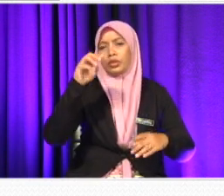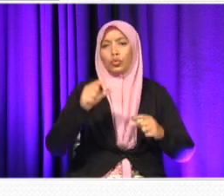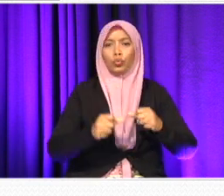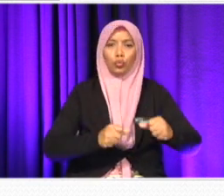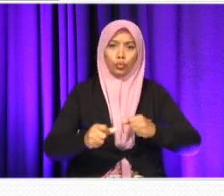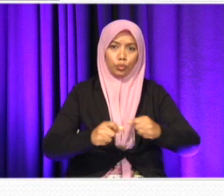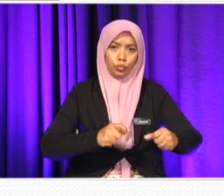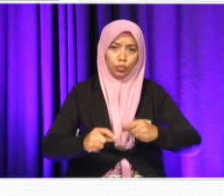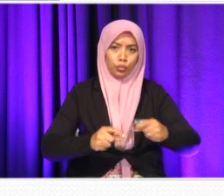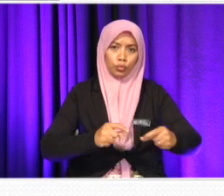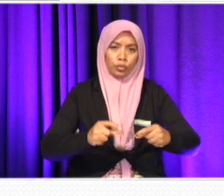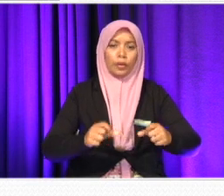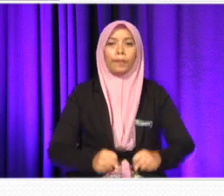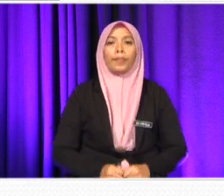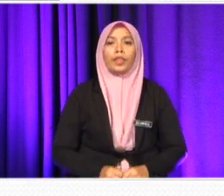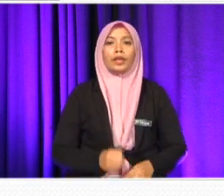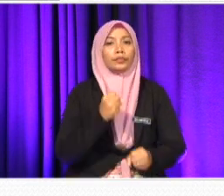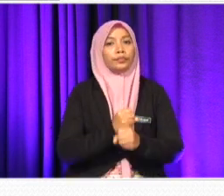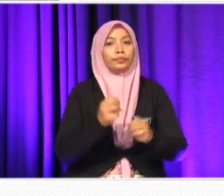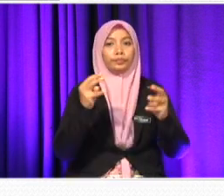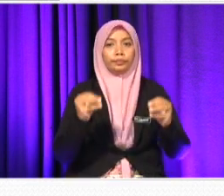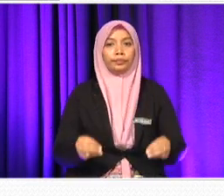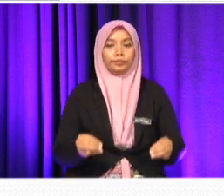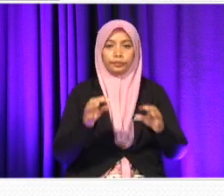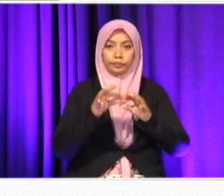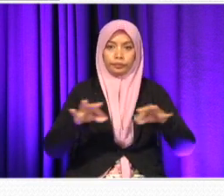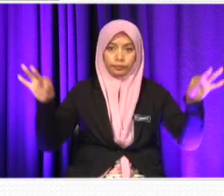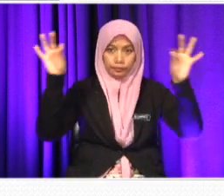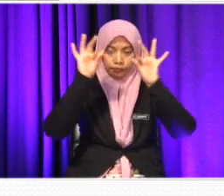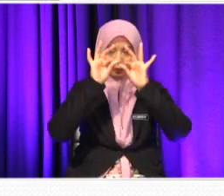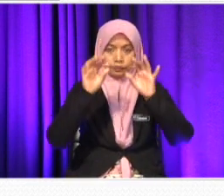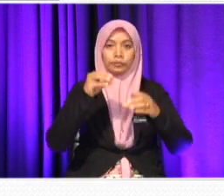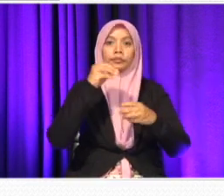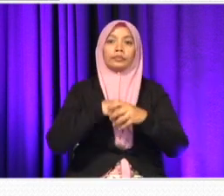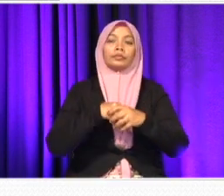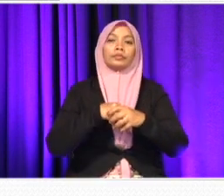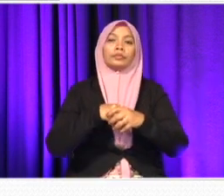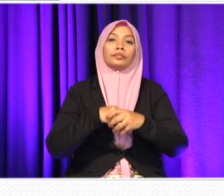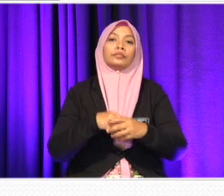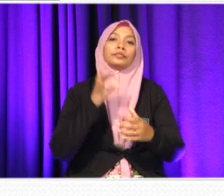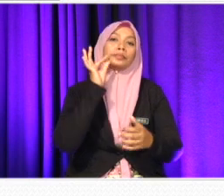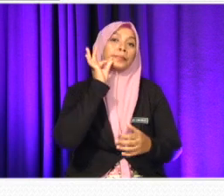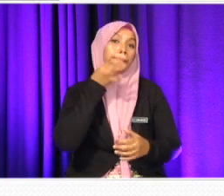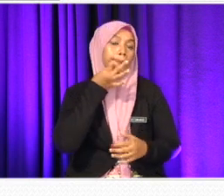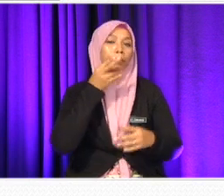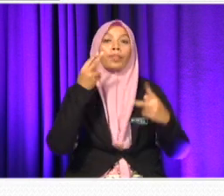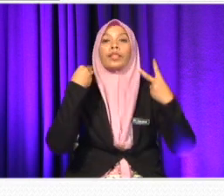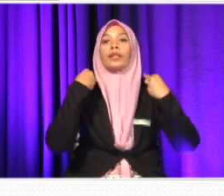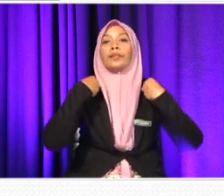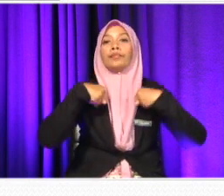sebuah pernyataan tentang kepentingan dalam sebuah perniagaan hmm